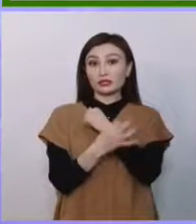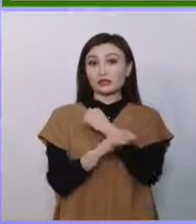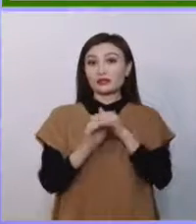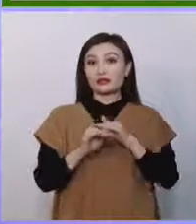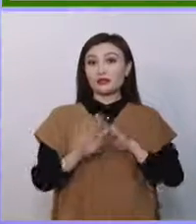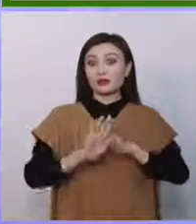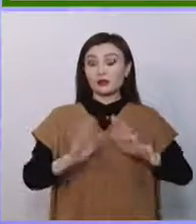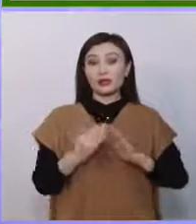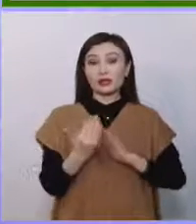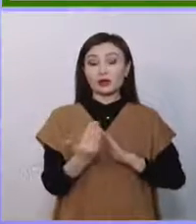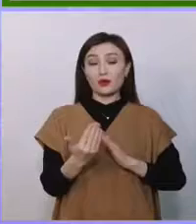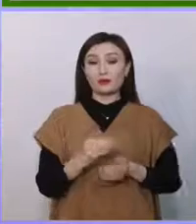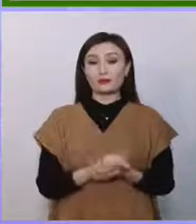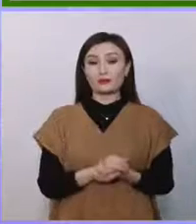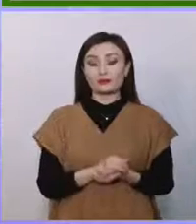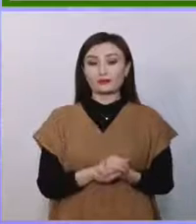трогая ее